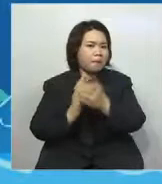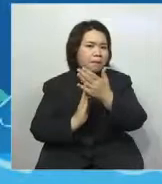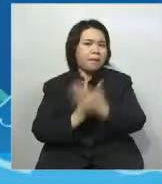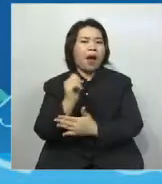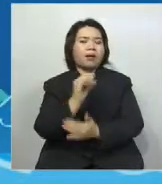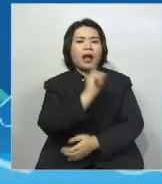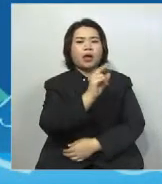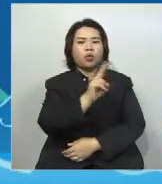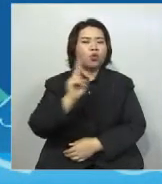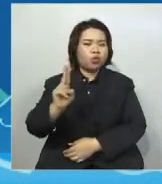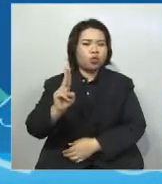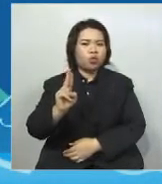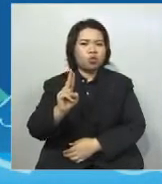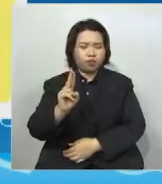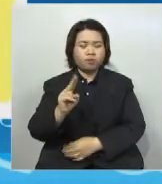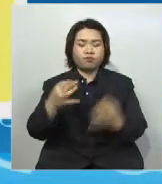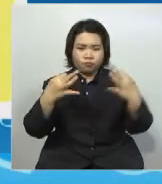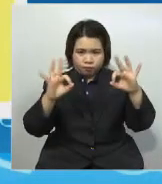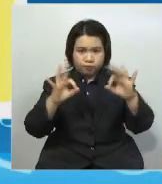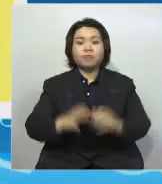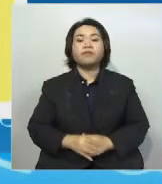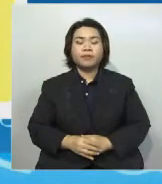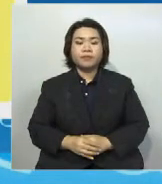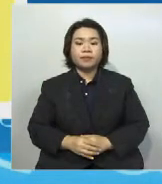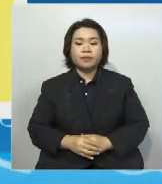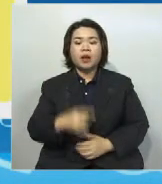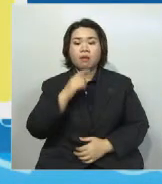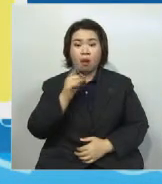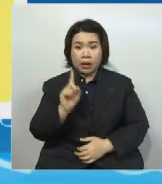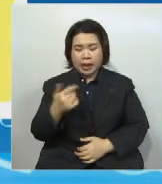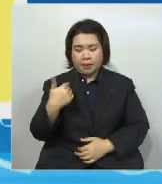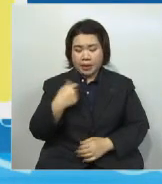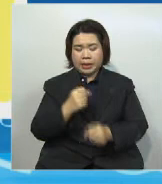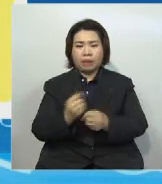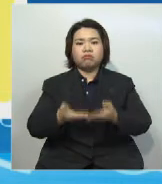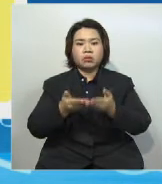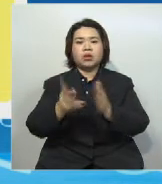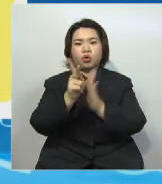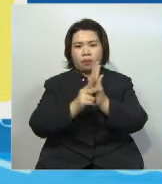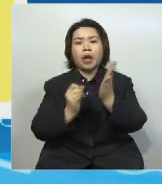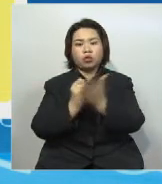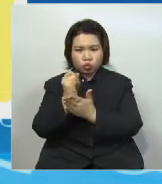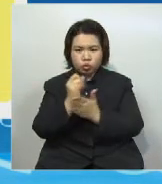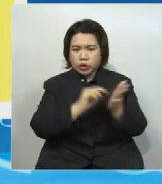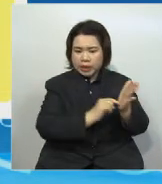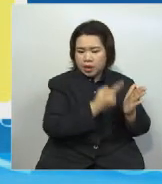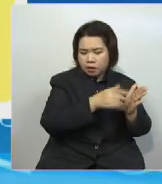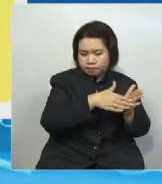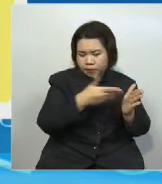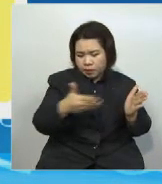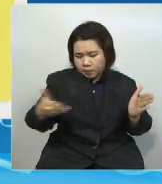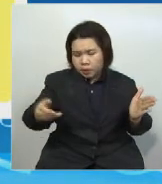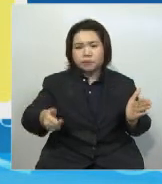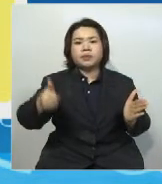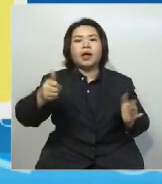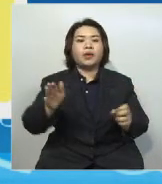ประมง IUU หรือ IUU Free คือการทำประมงแบบถูกกฎหมายตั้งแต่ต้นถึงปลายทางได้